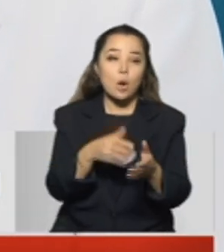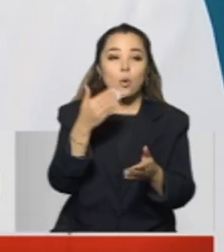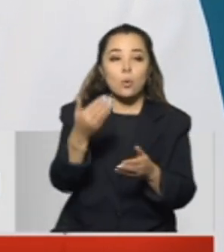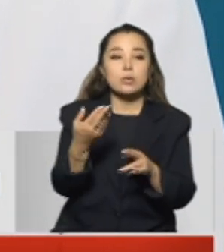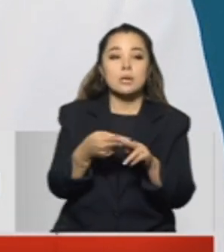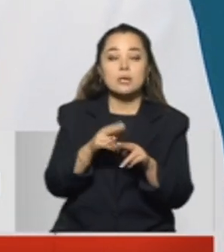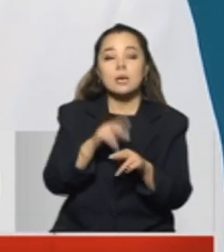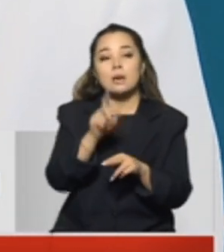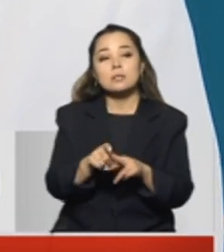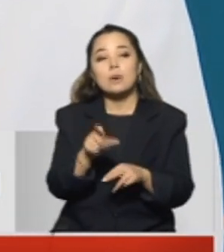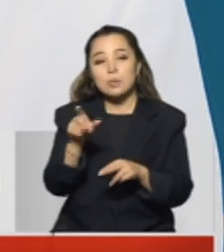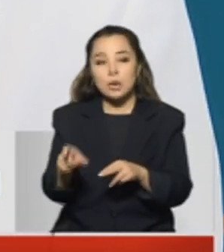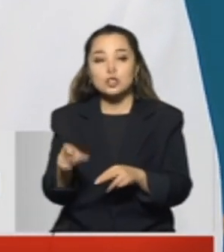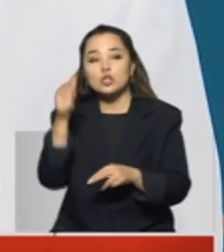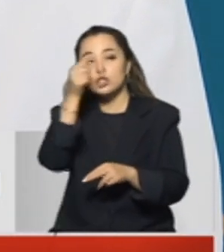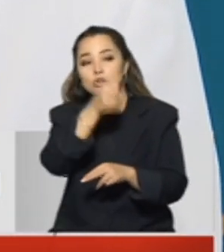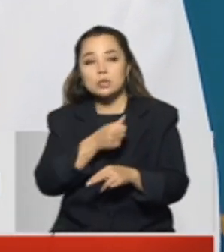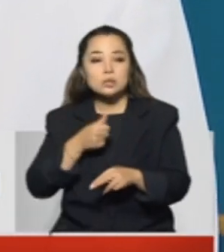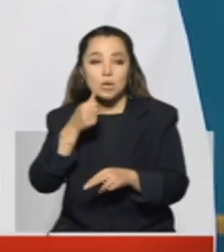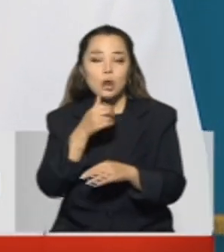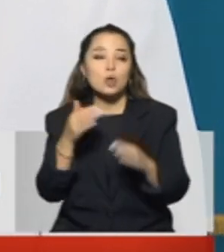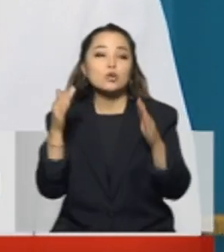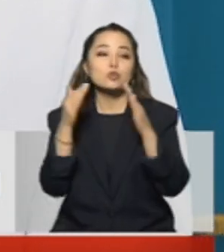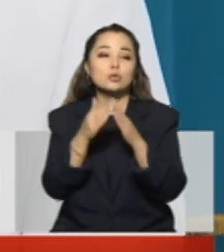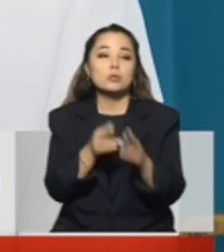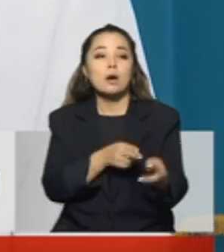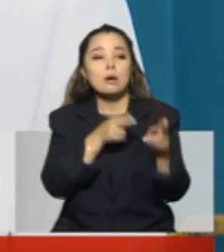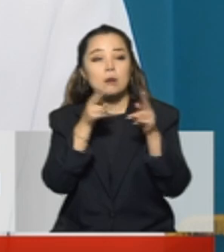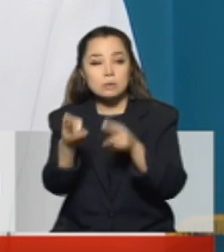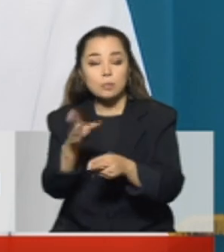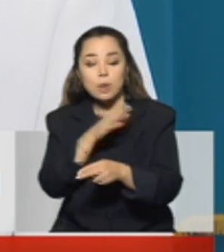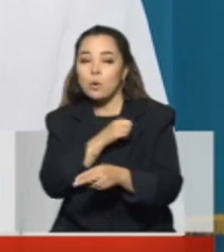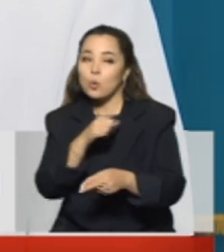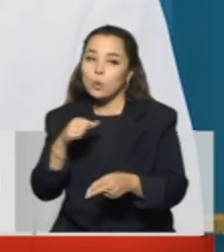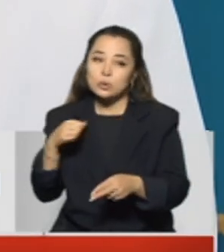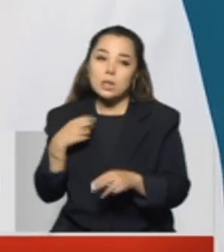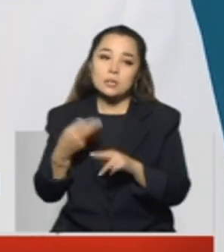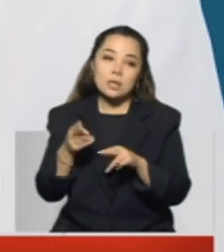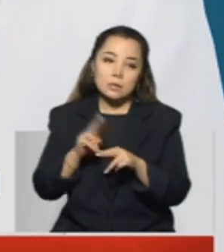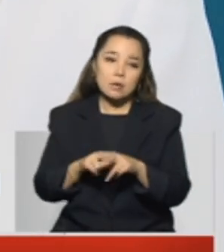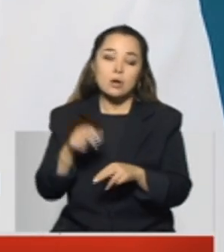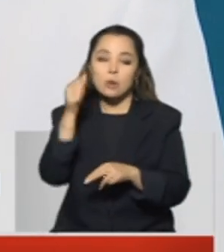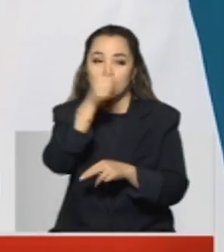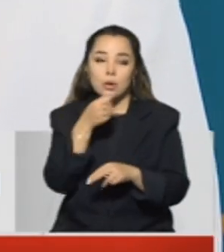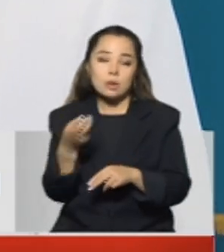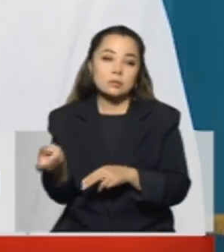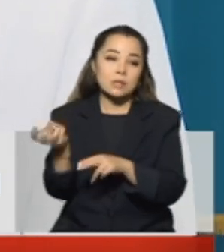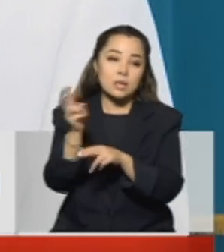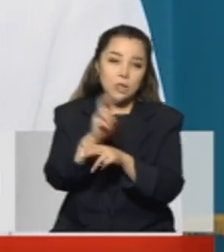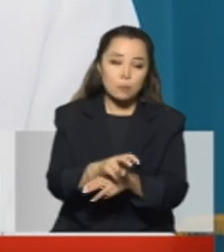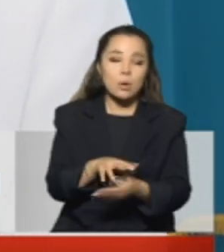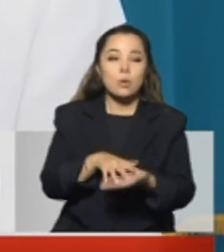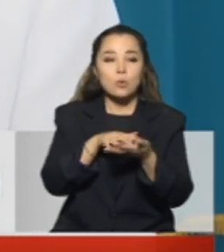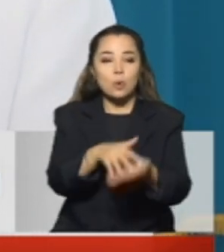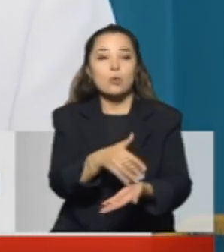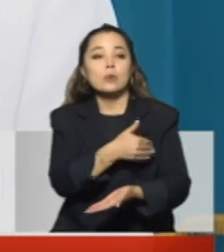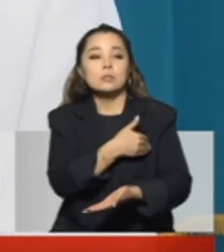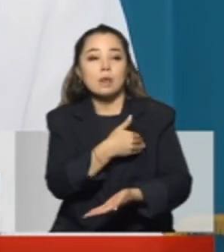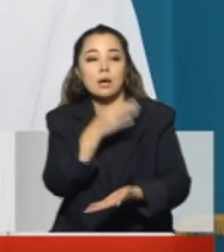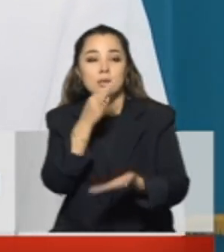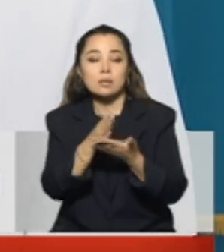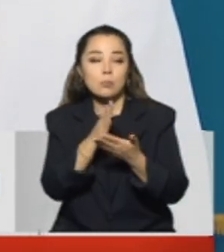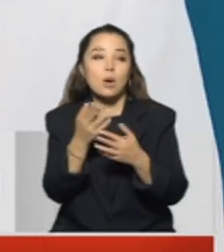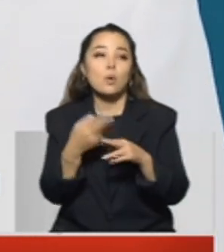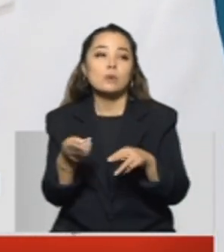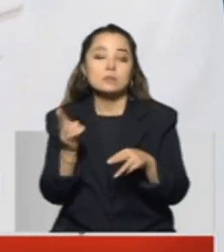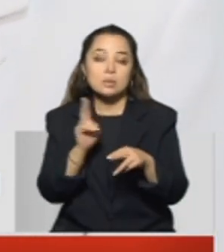кісілерге жылда үйлеріне баратын едік, биыл өздері келеміз деп өтініш білдірді. Сол